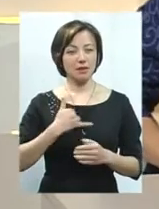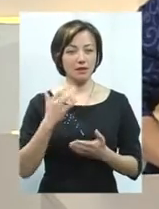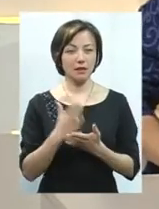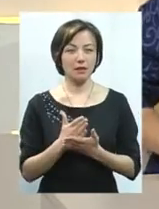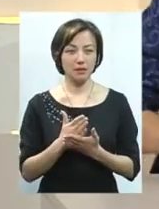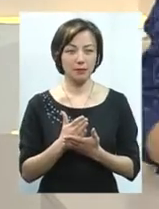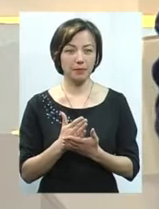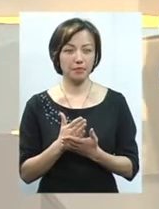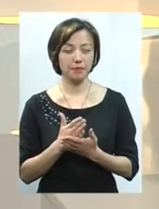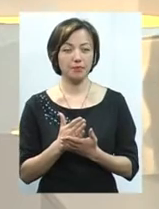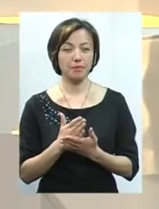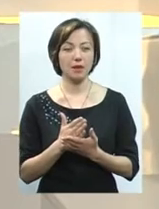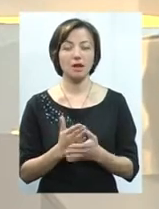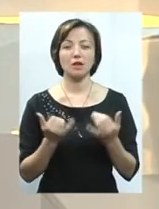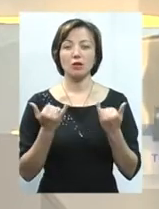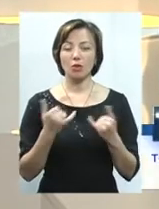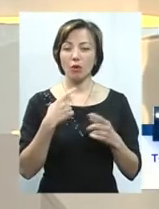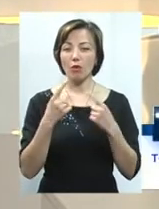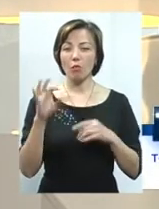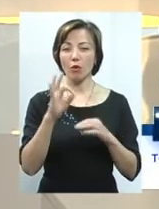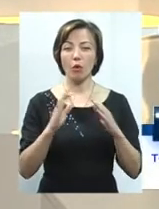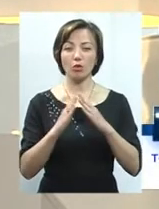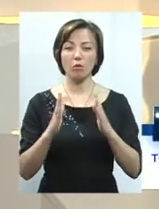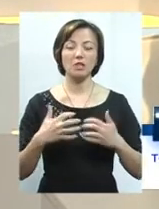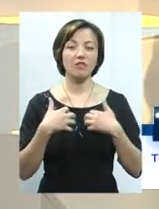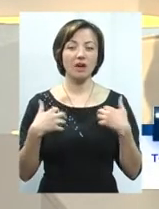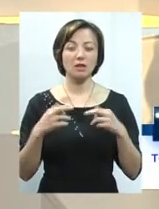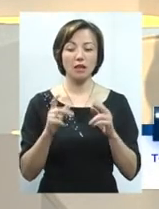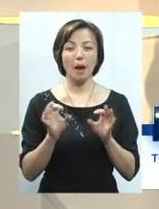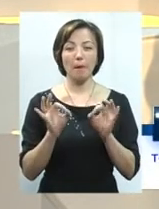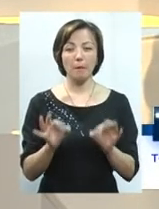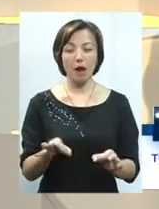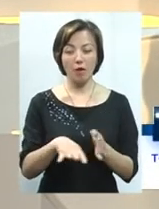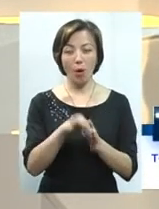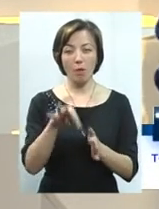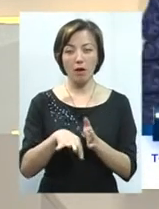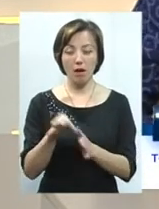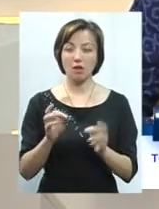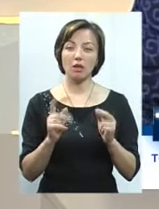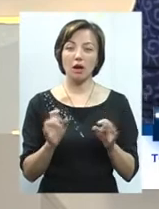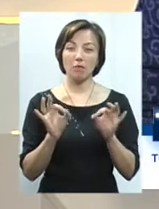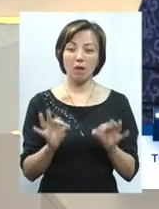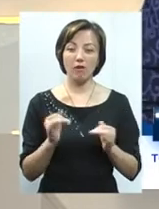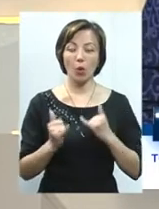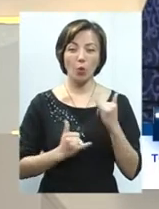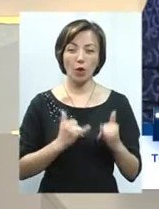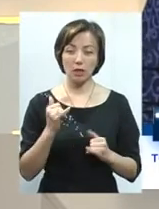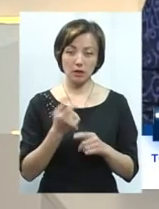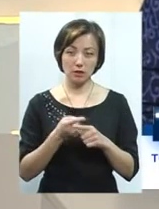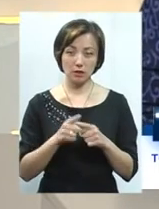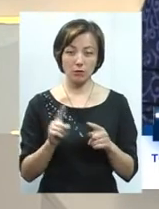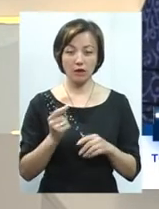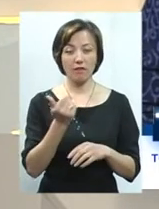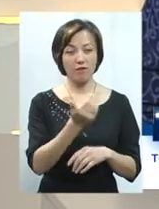звонок. Нагадую, сегодня говорим про домашних тварин, как правильно обирати, как правильно доглядати за ними, аби